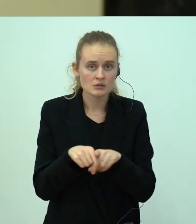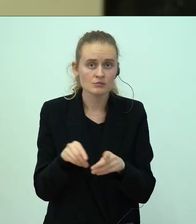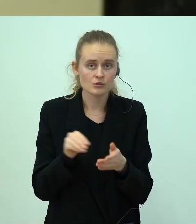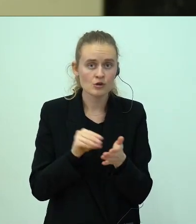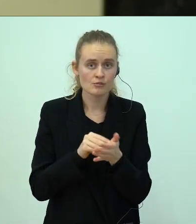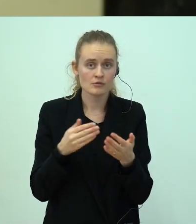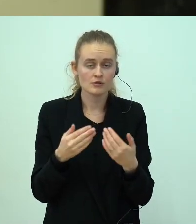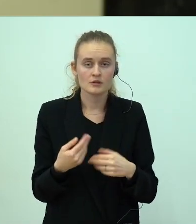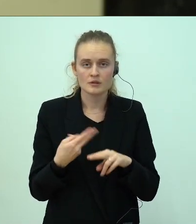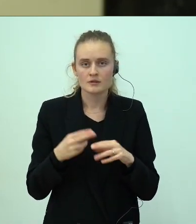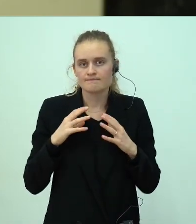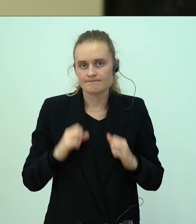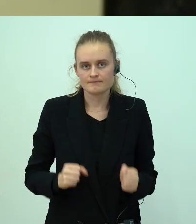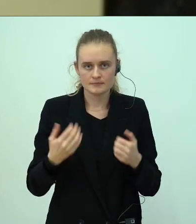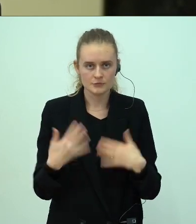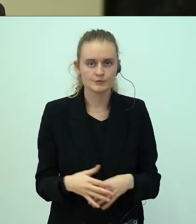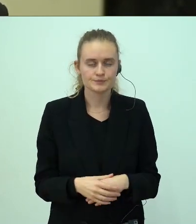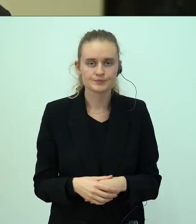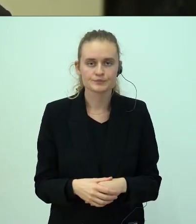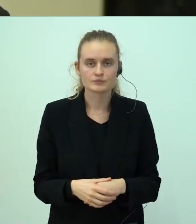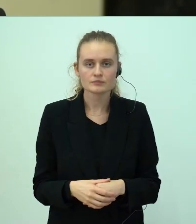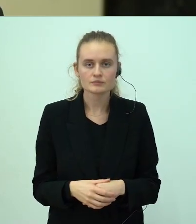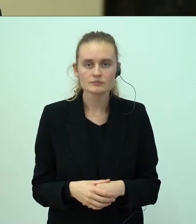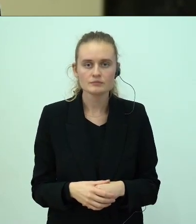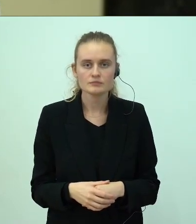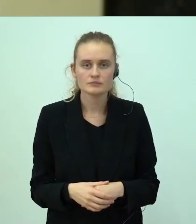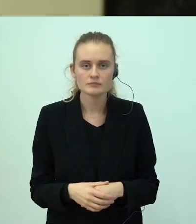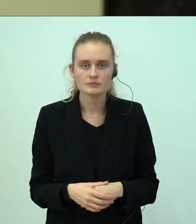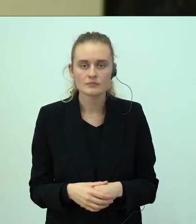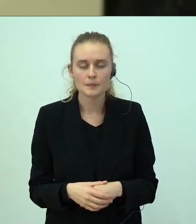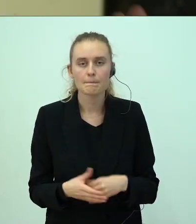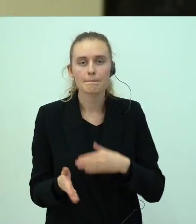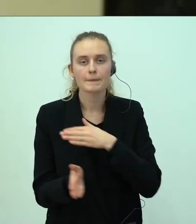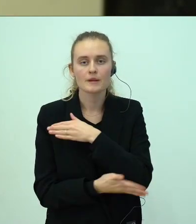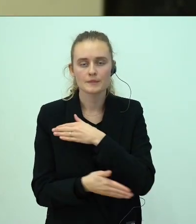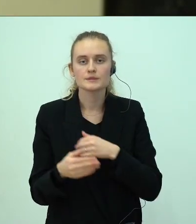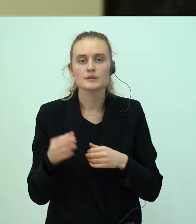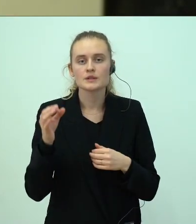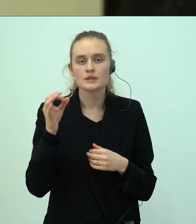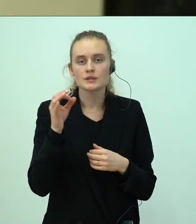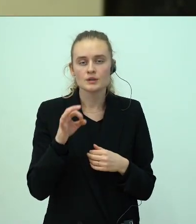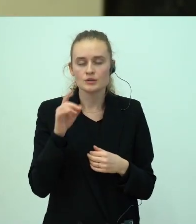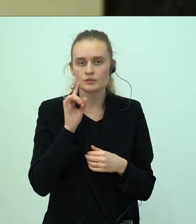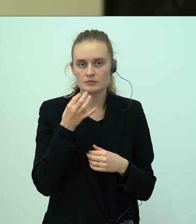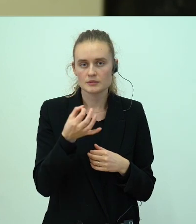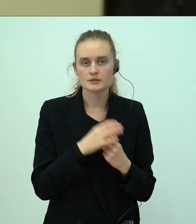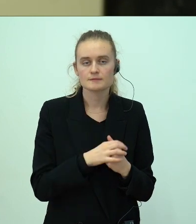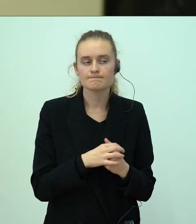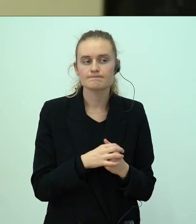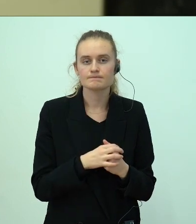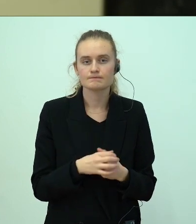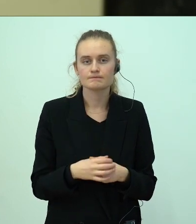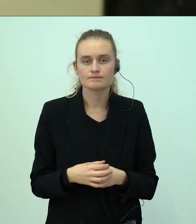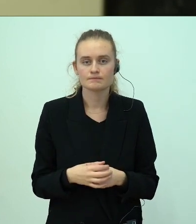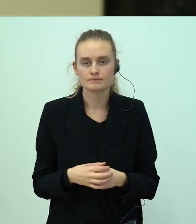Paskutinis dalykas, perinant prie kolegos, norėčiau pasakyti, kad viskas yra susiję